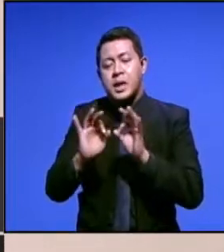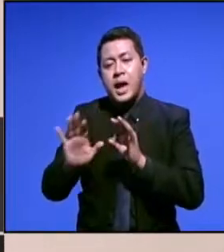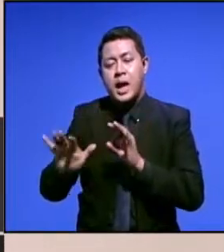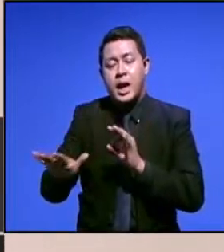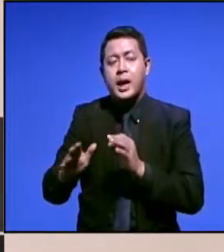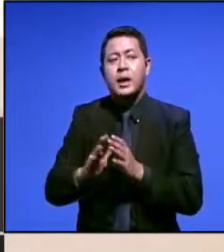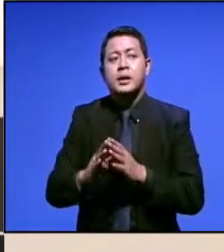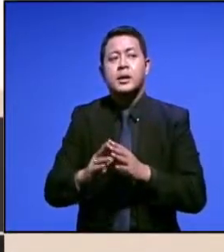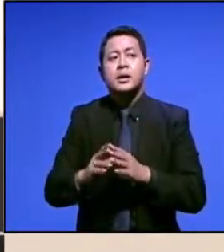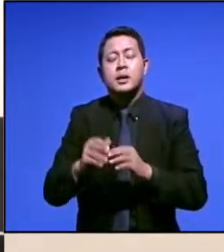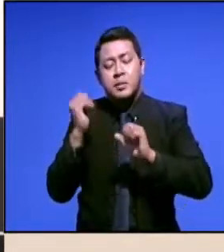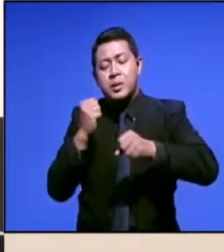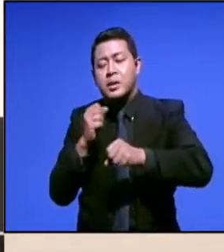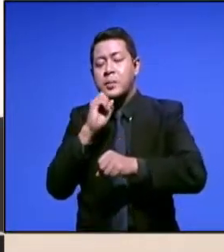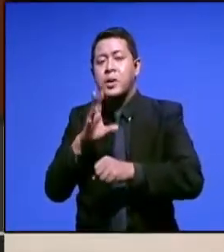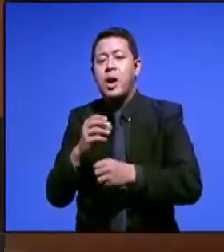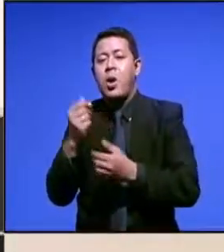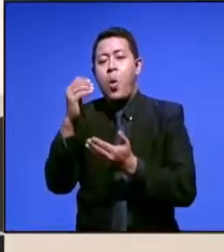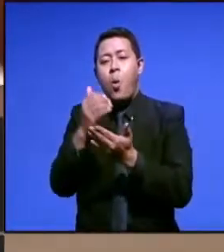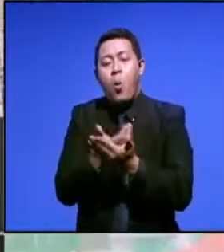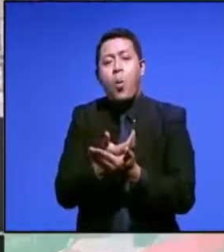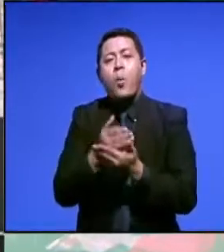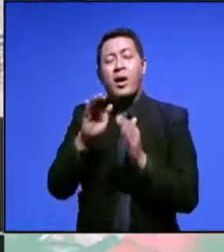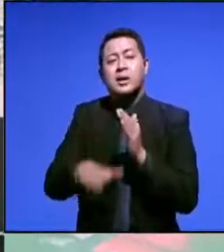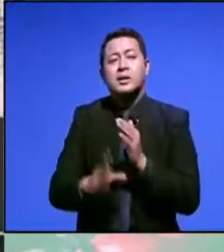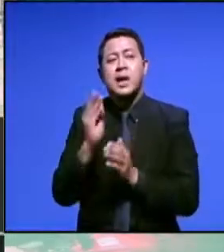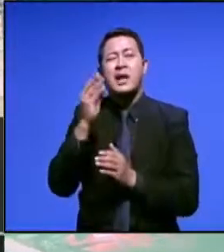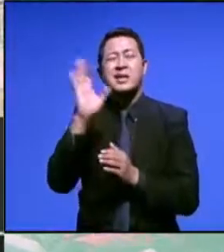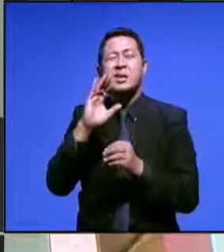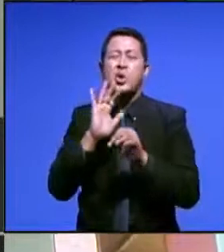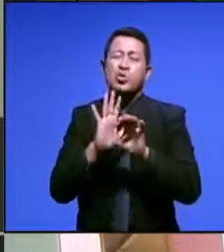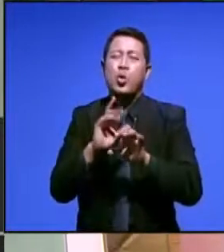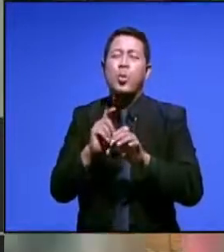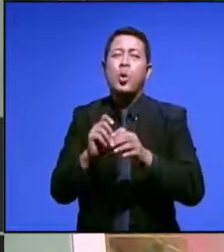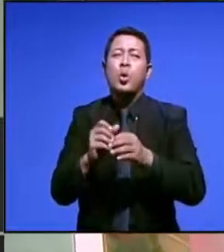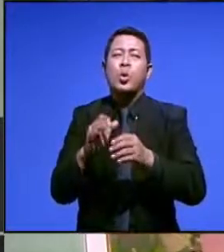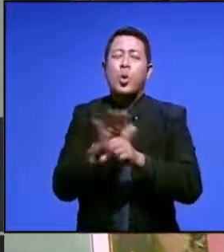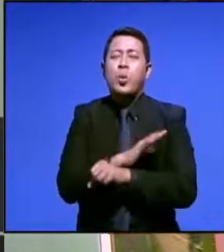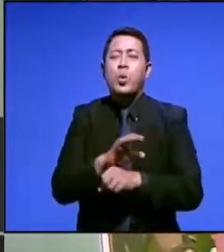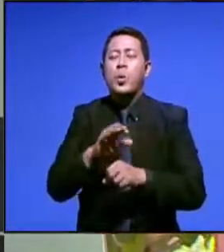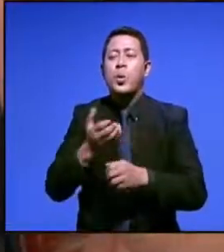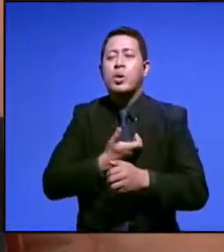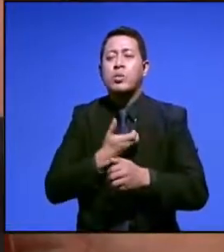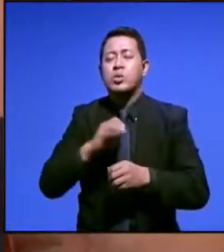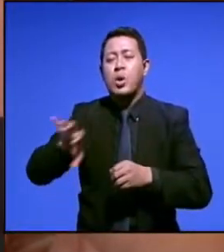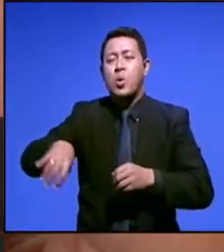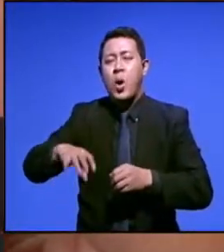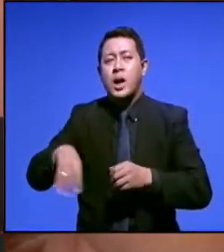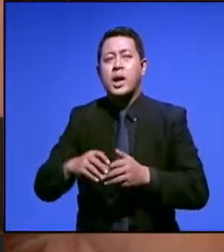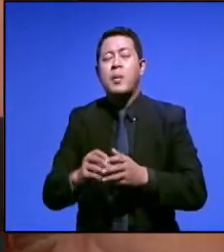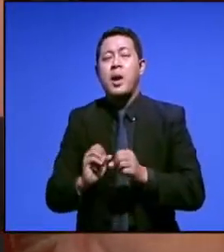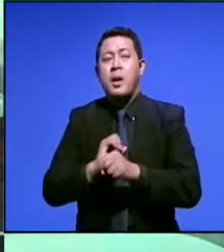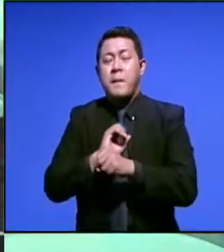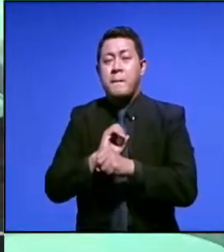yang bekerja sebagai cleaning service mengaku upah minimum di Jakarta tidak cukup memenuhi kebutuhan ia sekeluarga dengan 2 anak. Apalagi